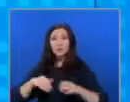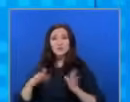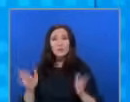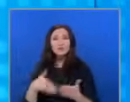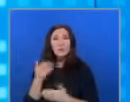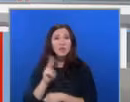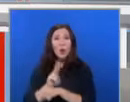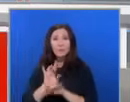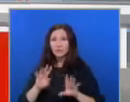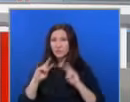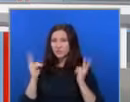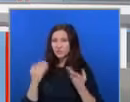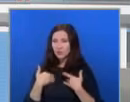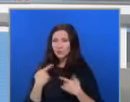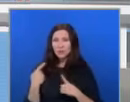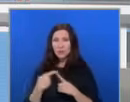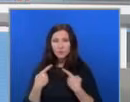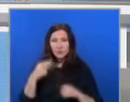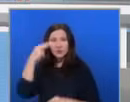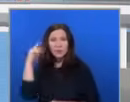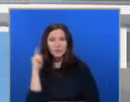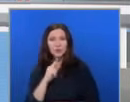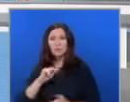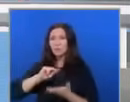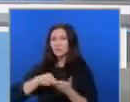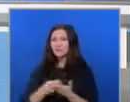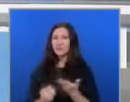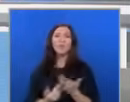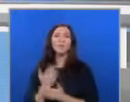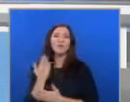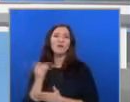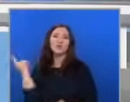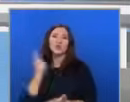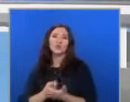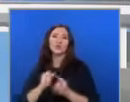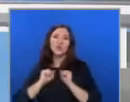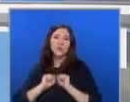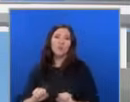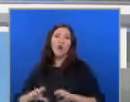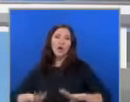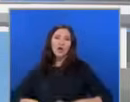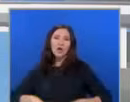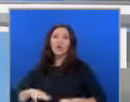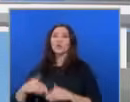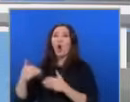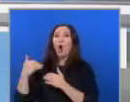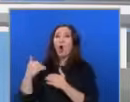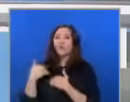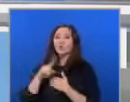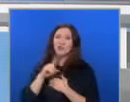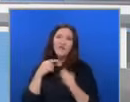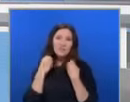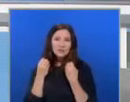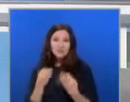по света и у нас. И към другите теми от деня, сключването и подновяването на задължителната застраховка гражданска отговорност